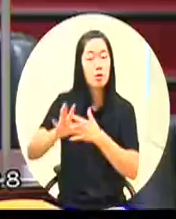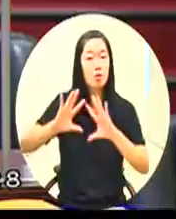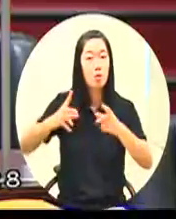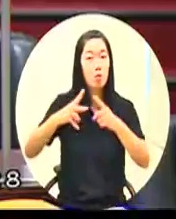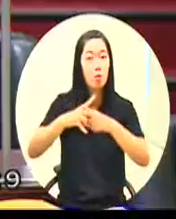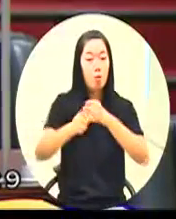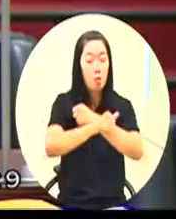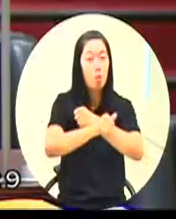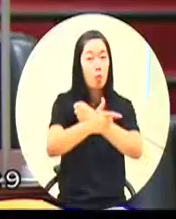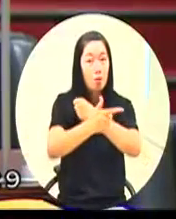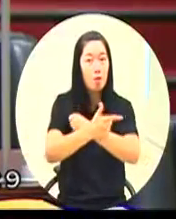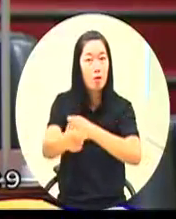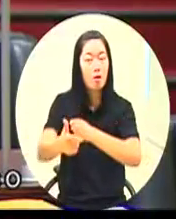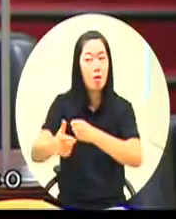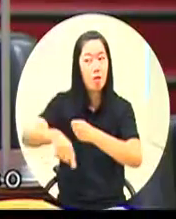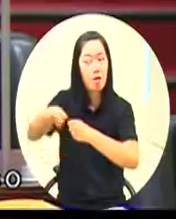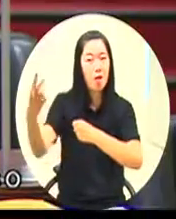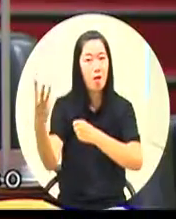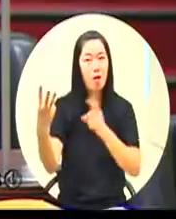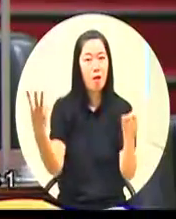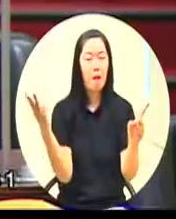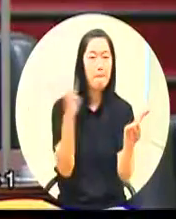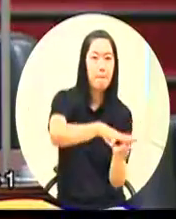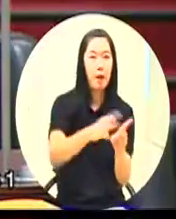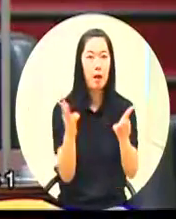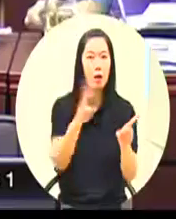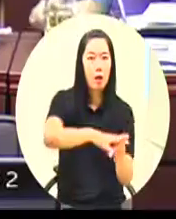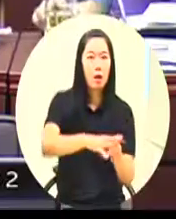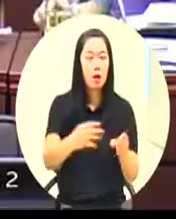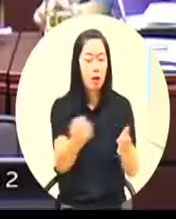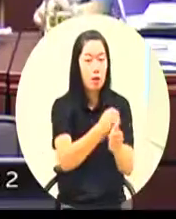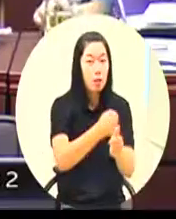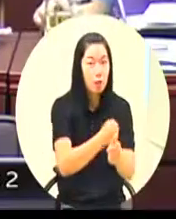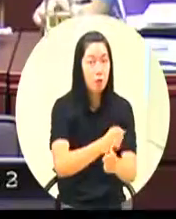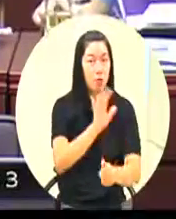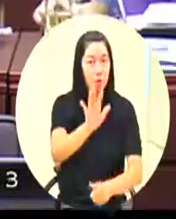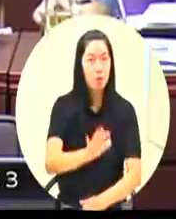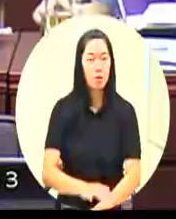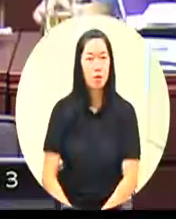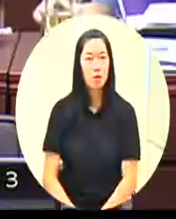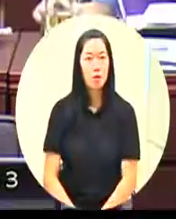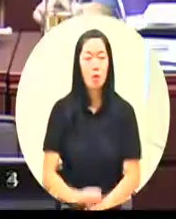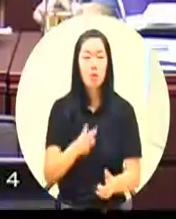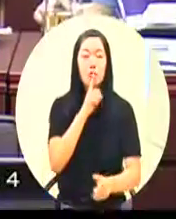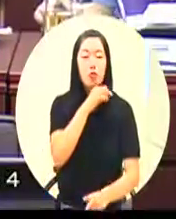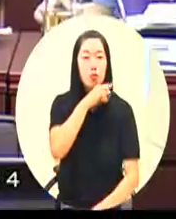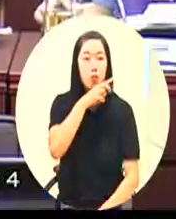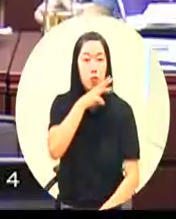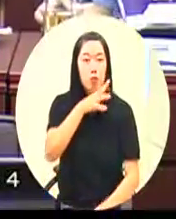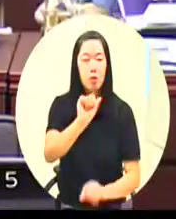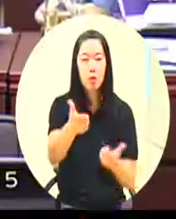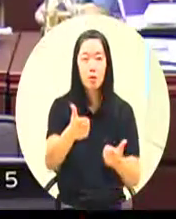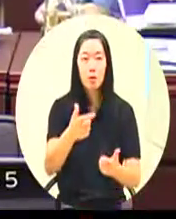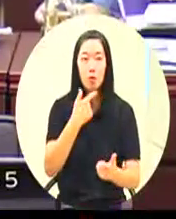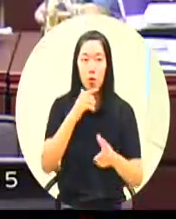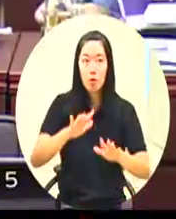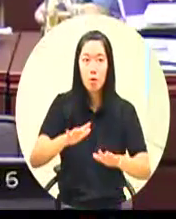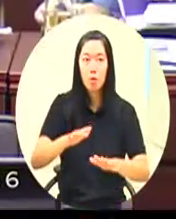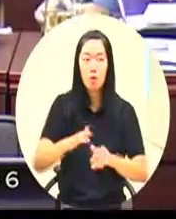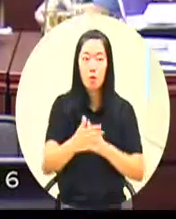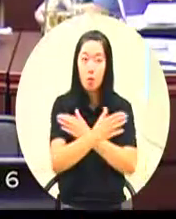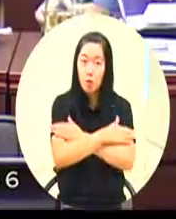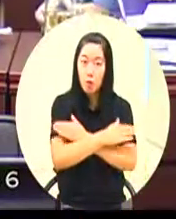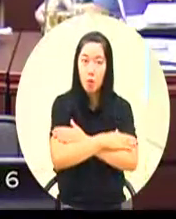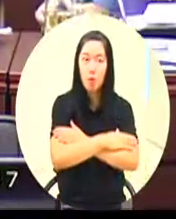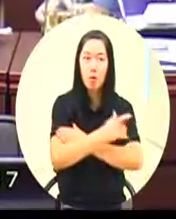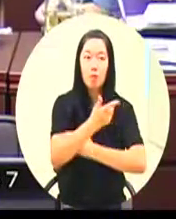公园就被打。对对， 我们说的混龄是1、2年级、3、4年级、5、6年级，不是1年级、5、6年级都混在一起。幼儿园其实是混